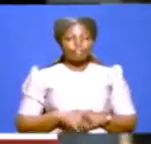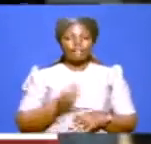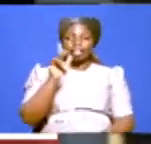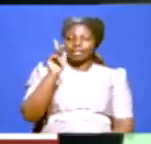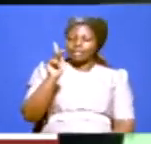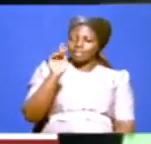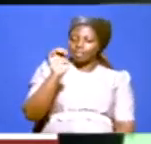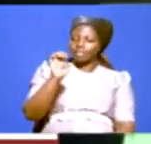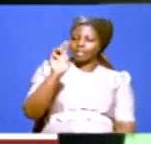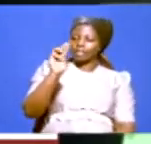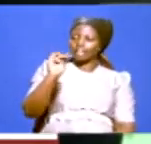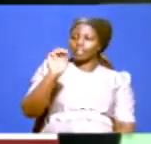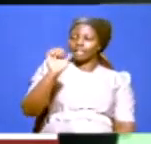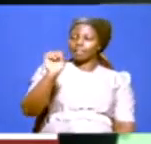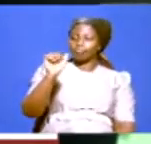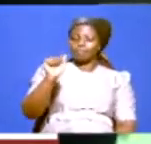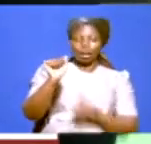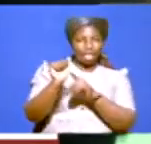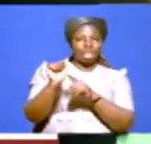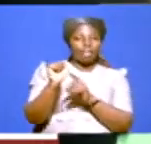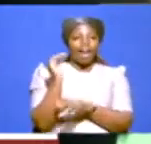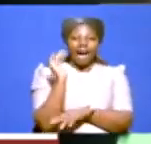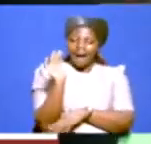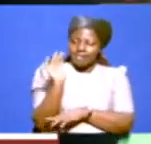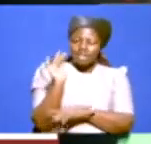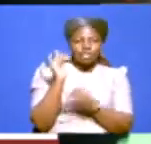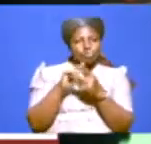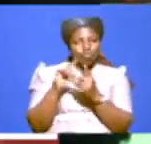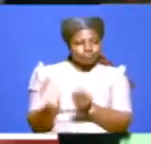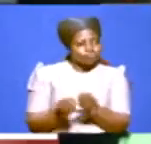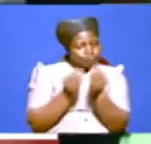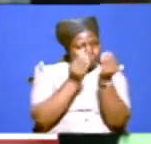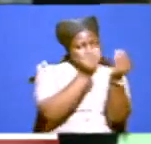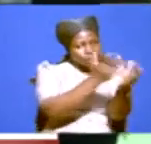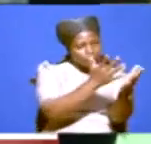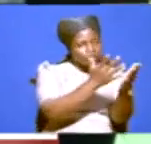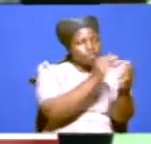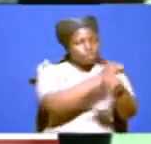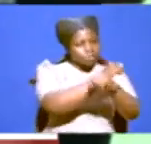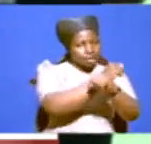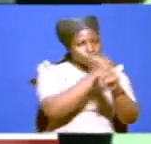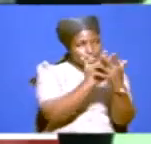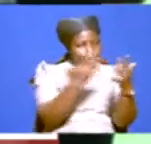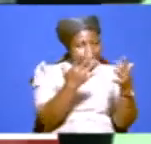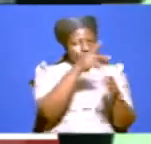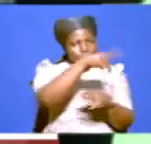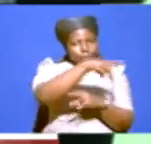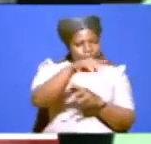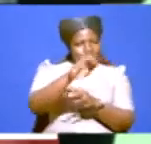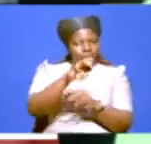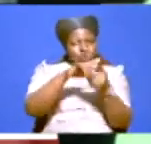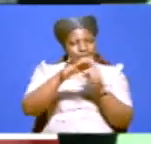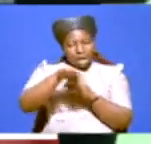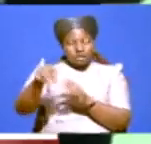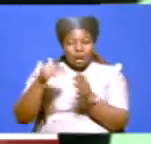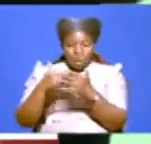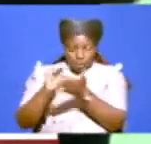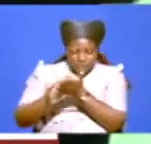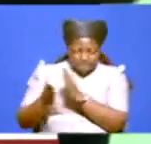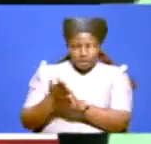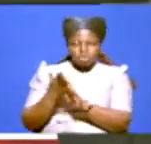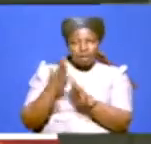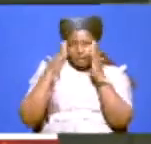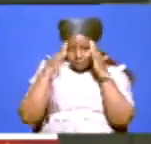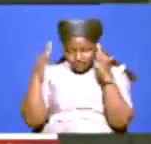kimatibabu nchini imeagizwa iwasilishe kwa county vifaa vya kujikinga bila kuzingatia kiasi cha pesa inachodai serikali